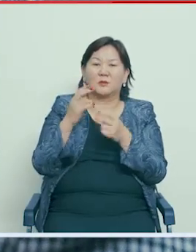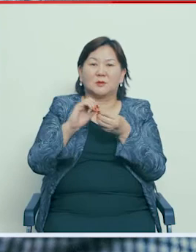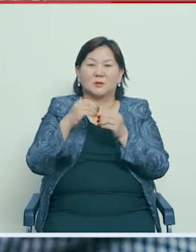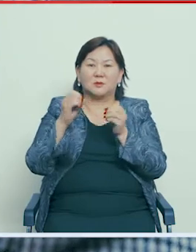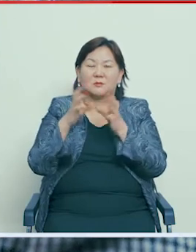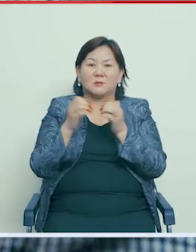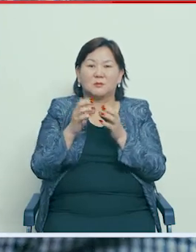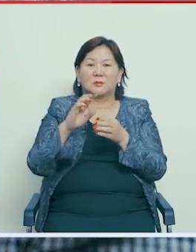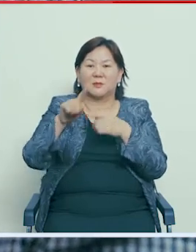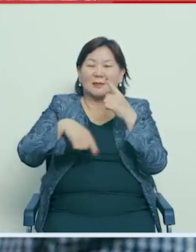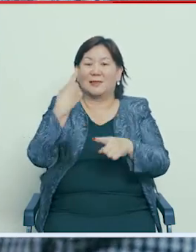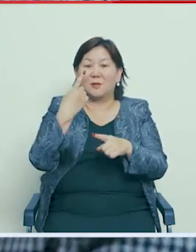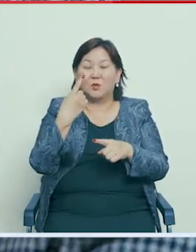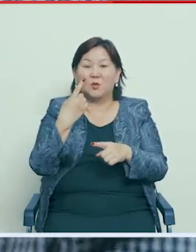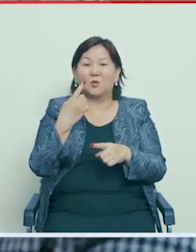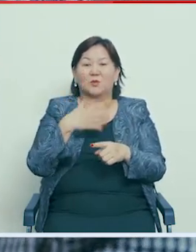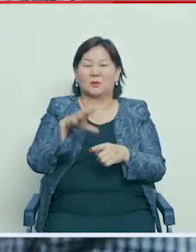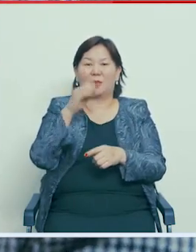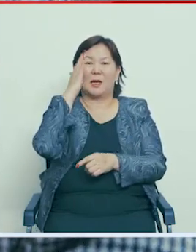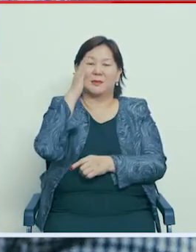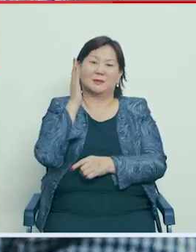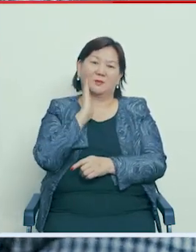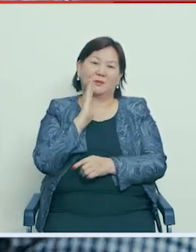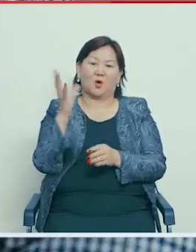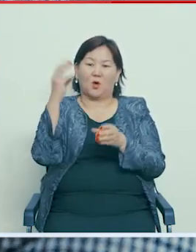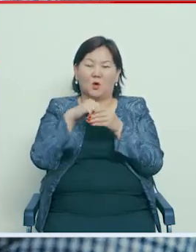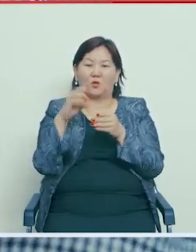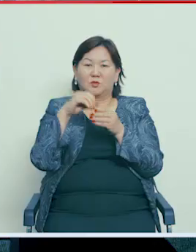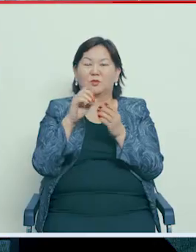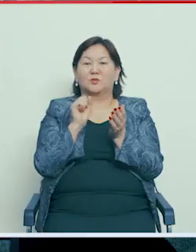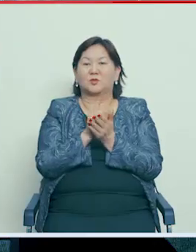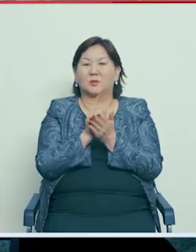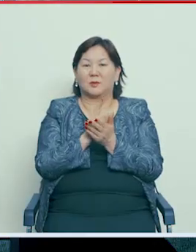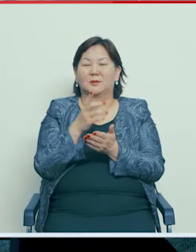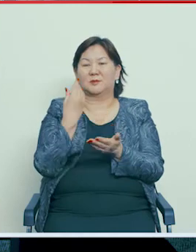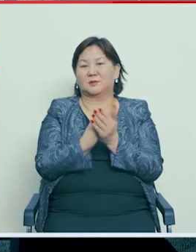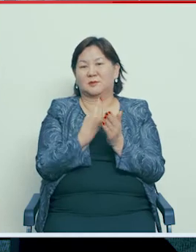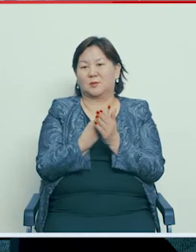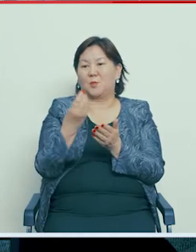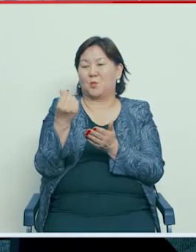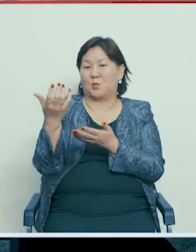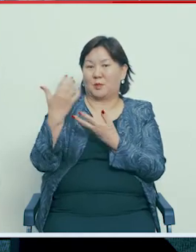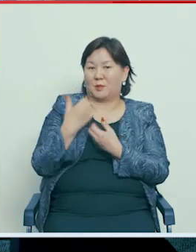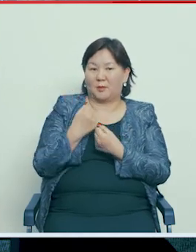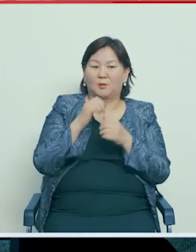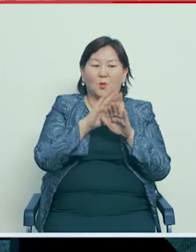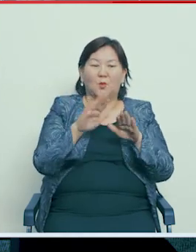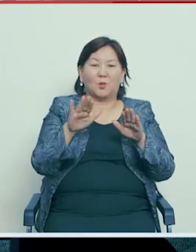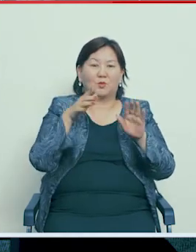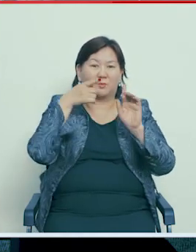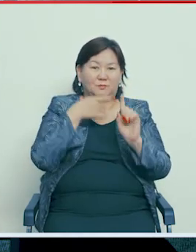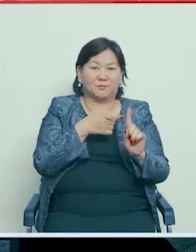ингээд хүргэхээс илүү бид нар одоо эцэг эхчүүдийн оролцоо айгүйх. Жишээлбэл одоо бид нар одоо тэр мөнгийг аваад одоо хүүхдүүдтэй